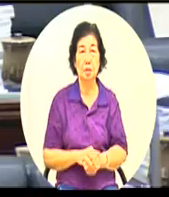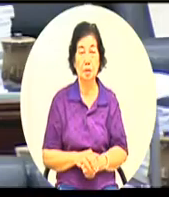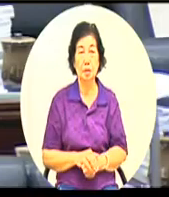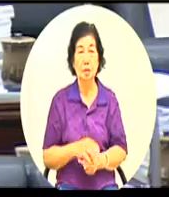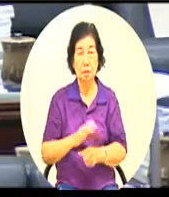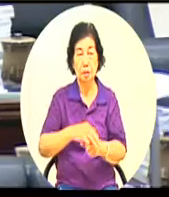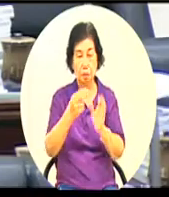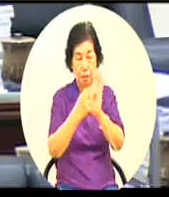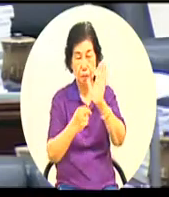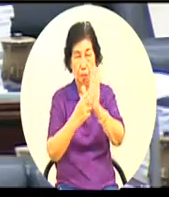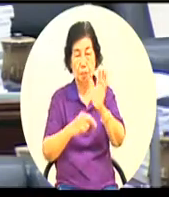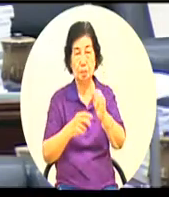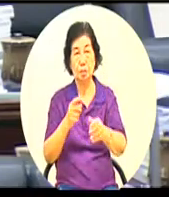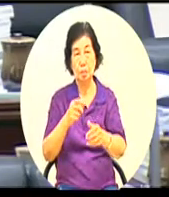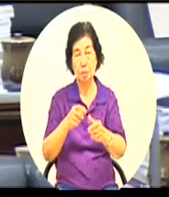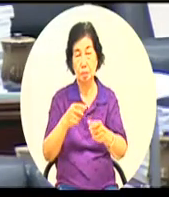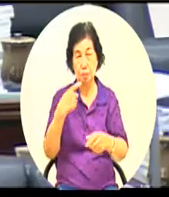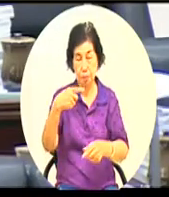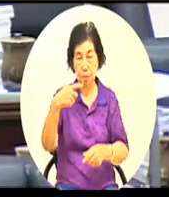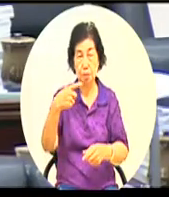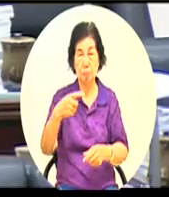个。